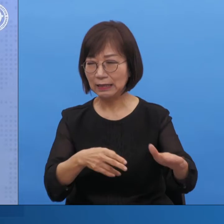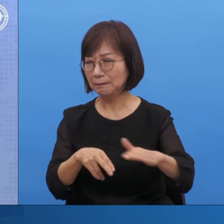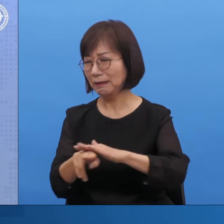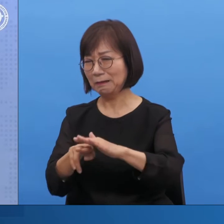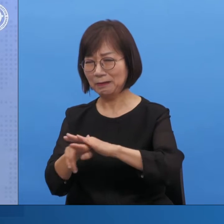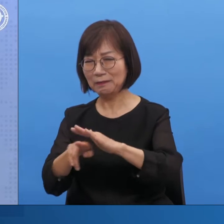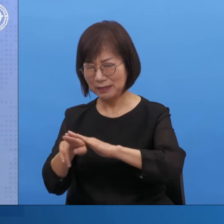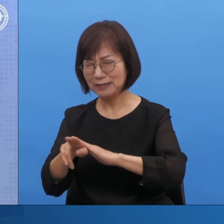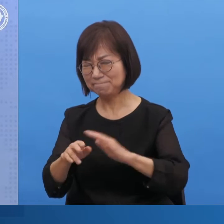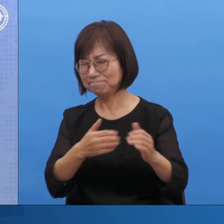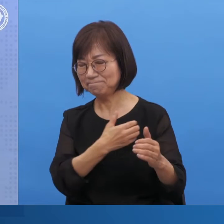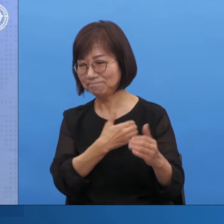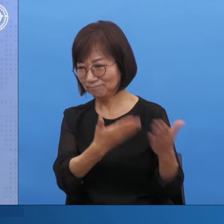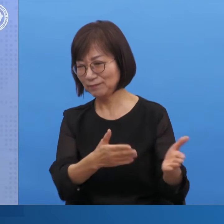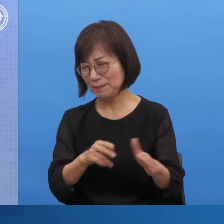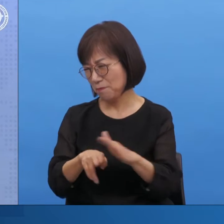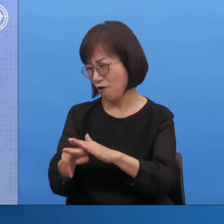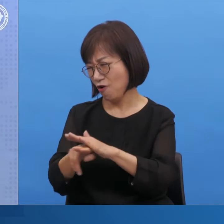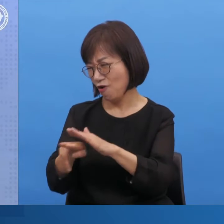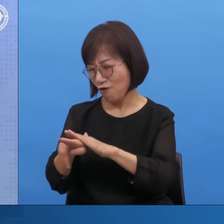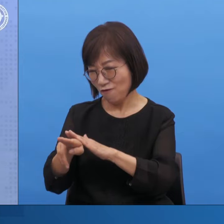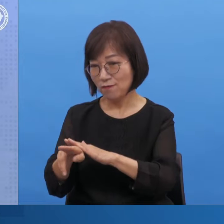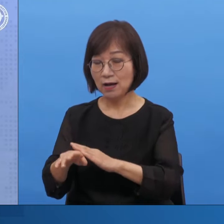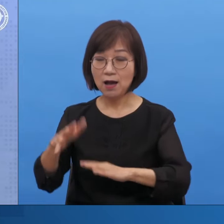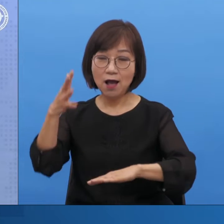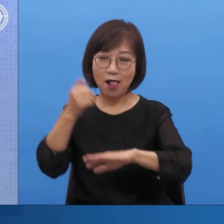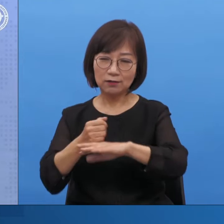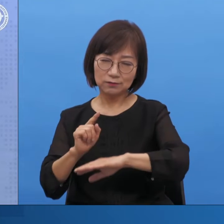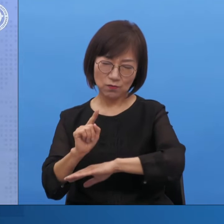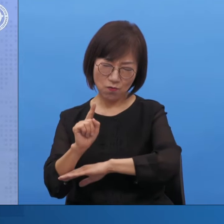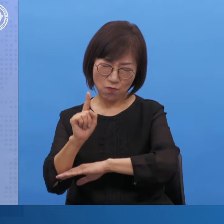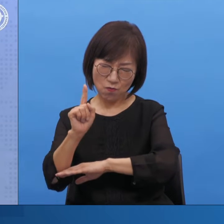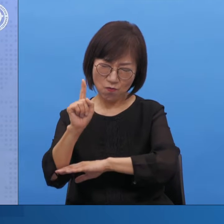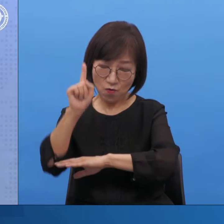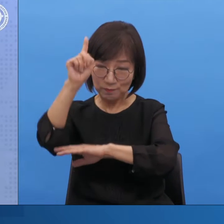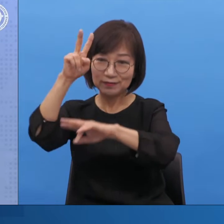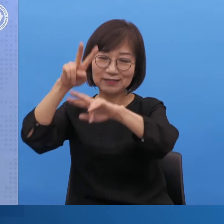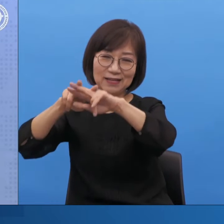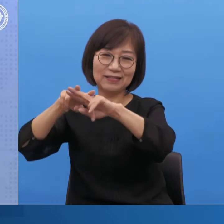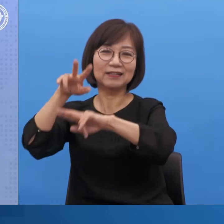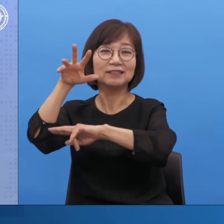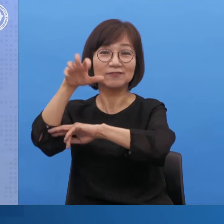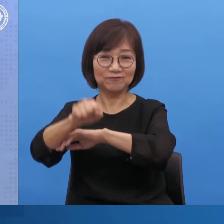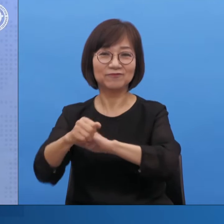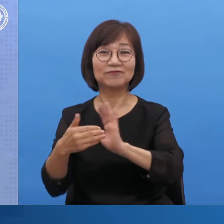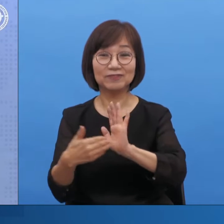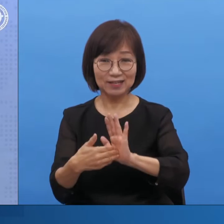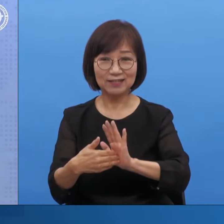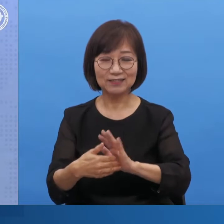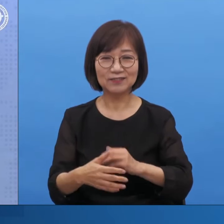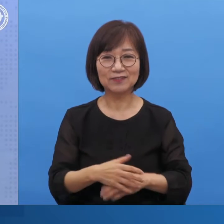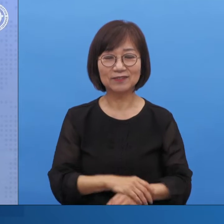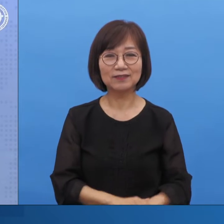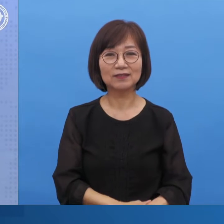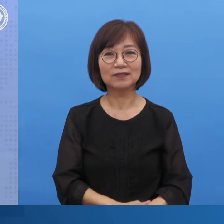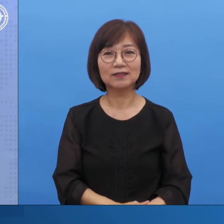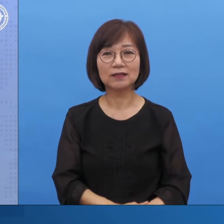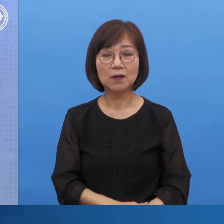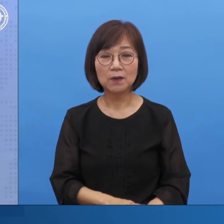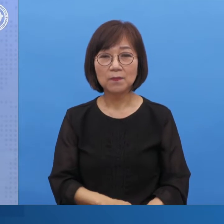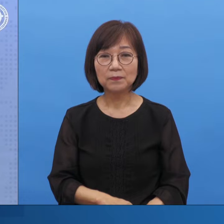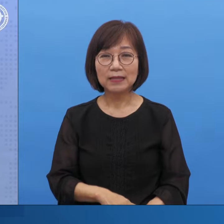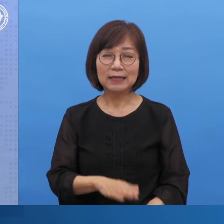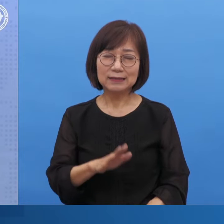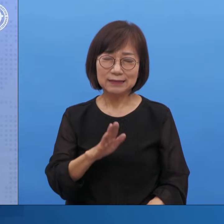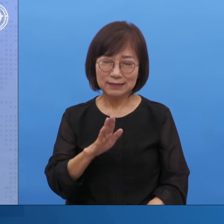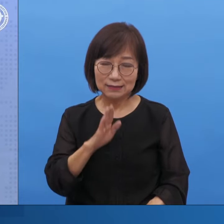승리했어요. David never took revenge on his enemies. He went to the highest place as he waited. 참 하나님을 아는 자, He